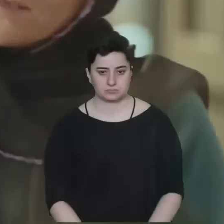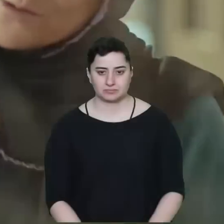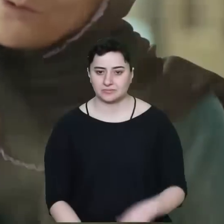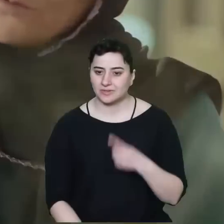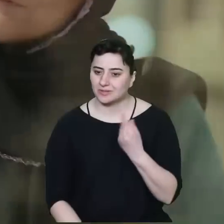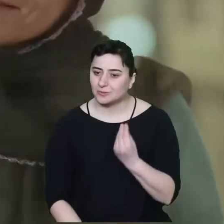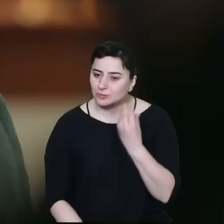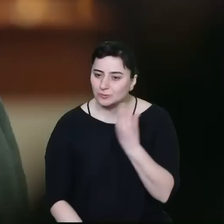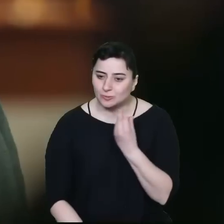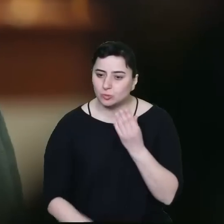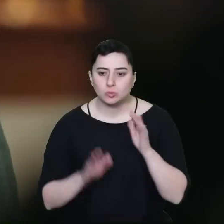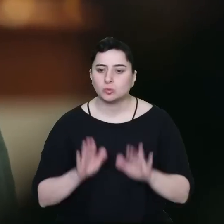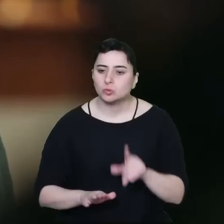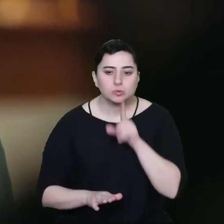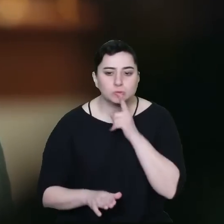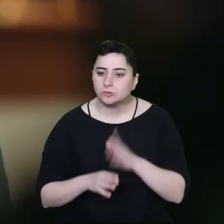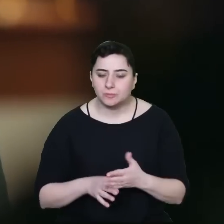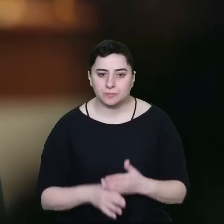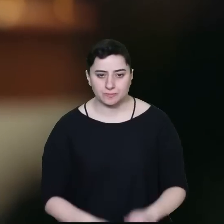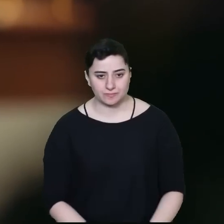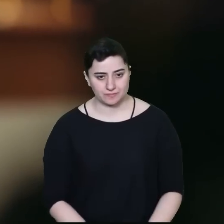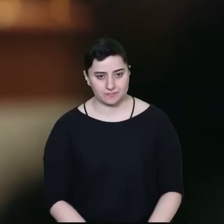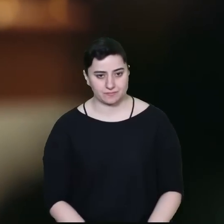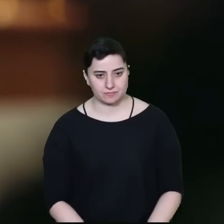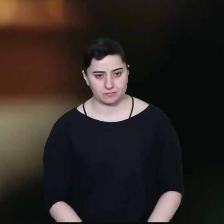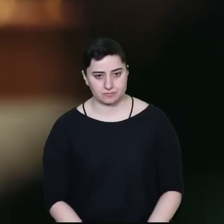Ne güzel söylüyordun kızım. Niye sustun?